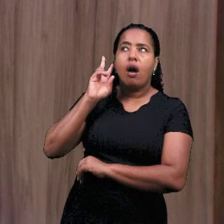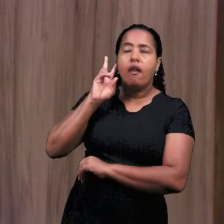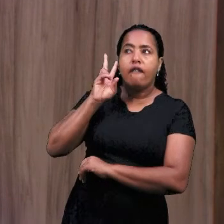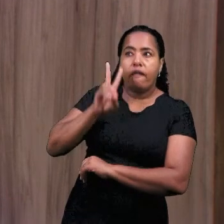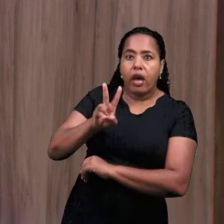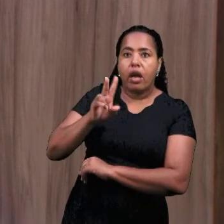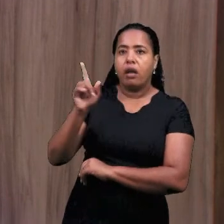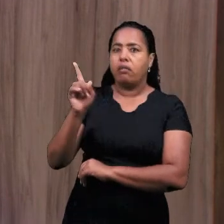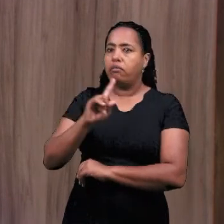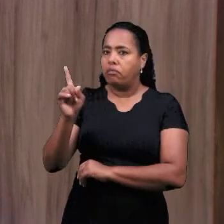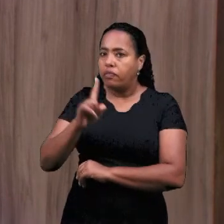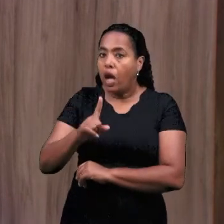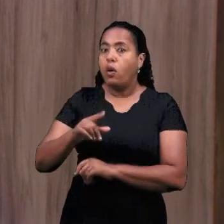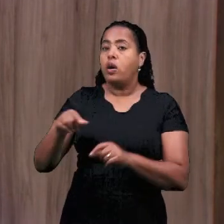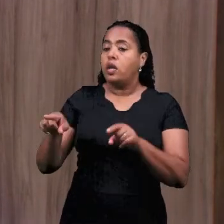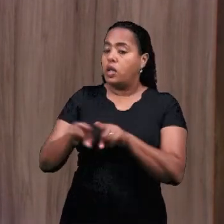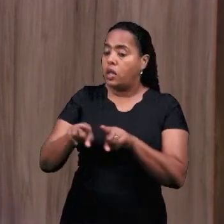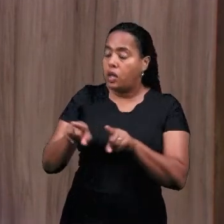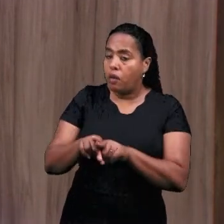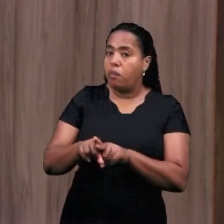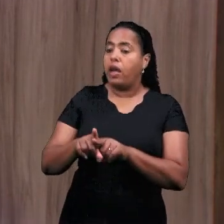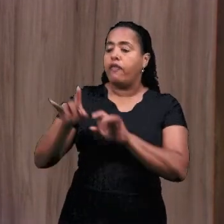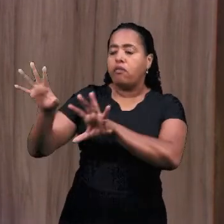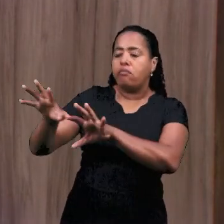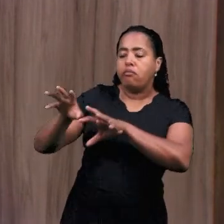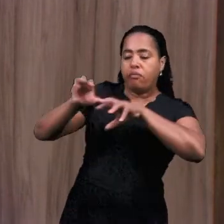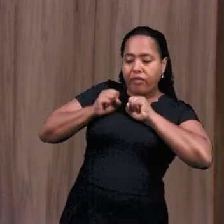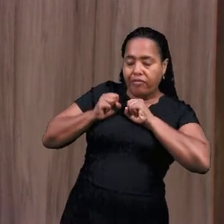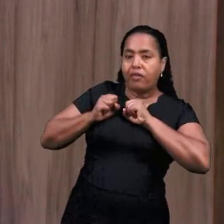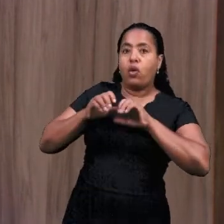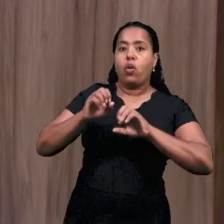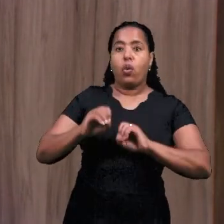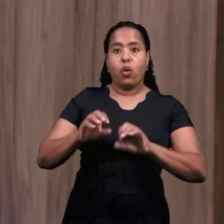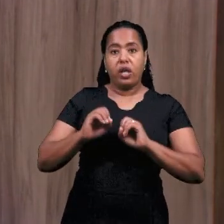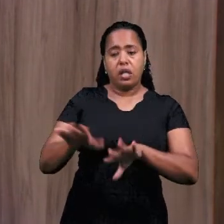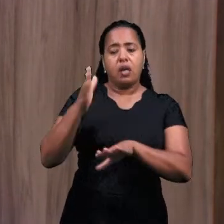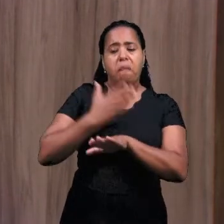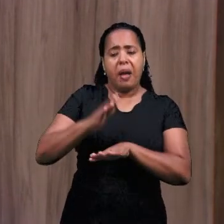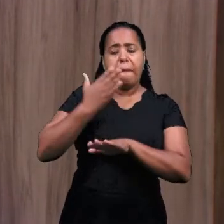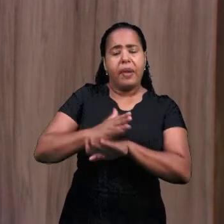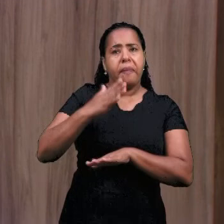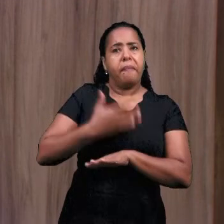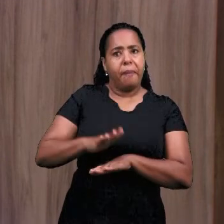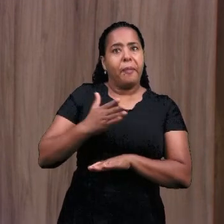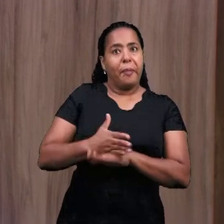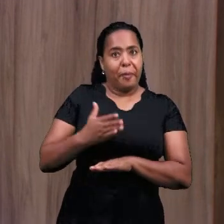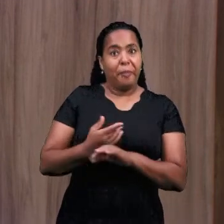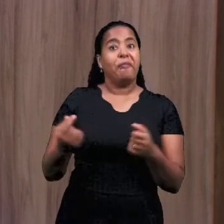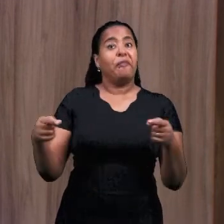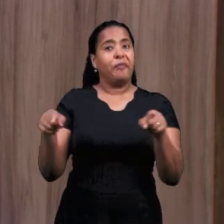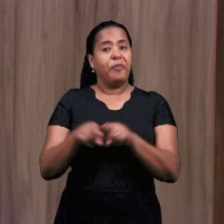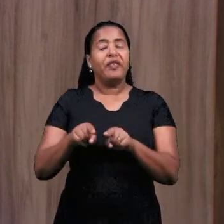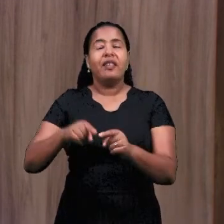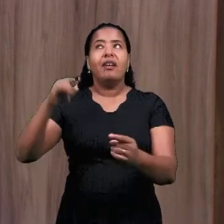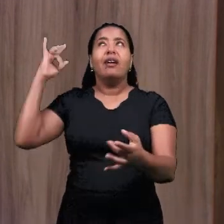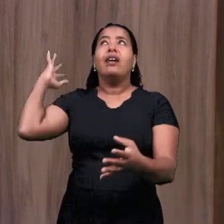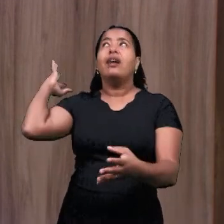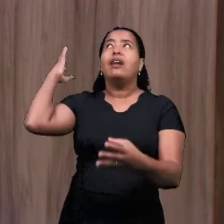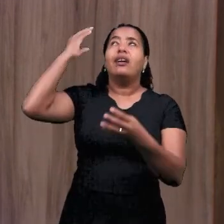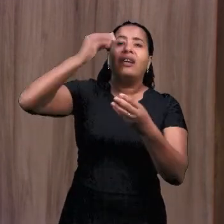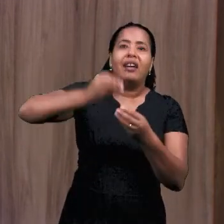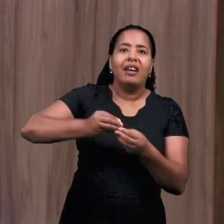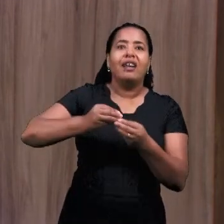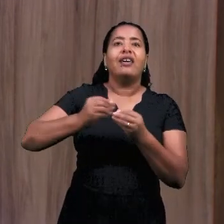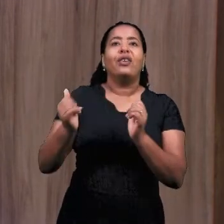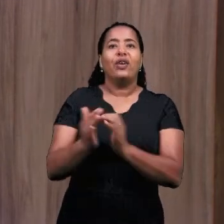l'histoire, nous allons appliquer l'enseignement de nos vies et le mettre en pratique Et aussi, nous allons nous rappeler les